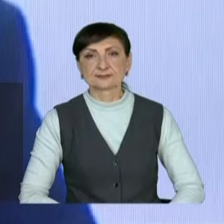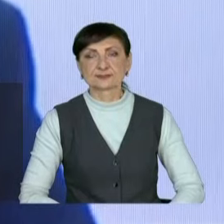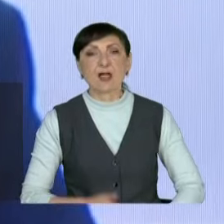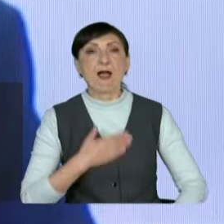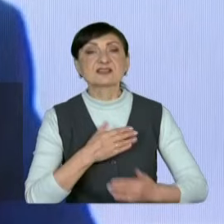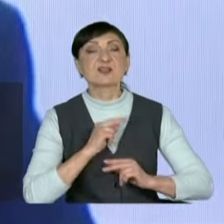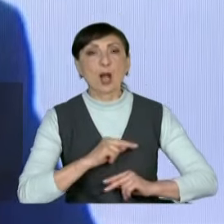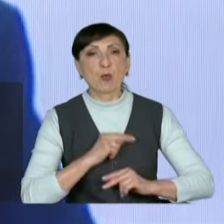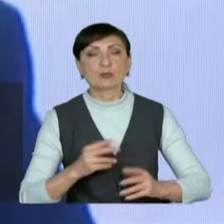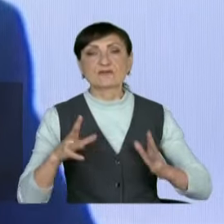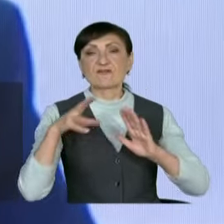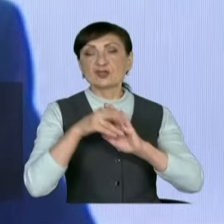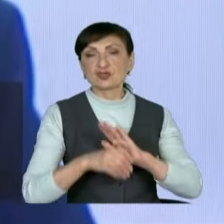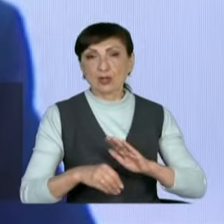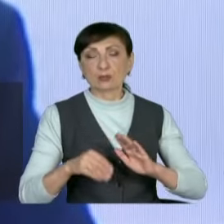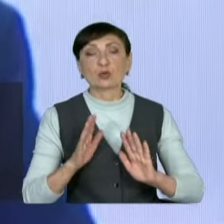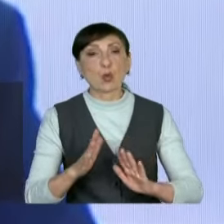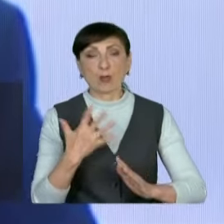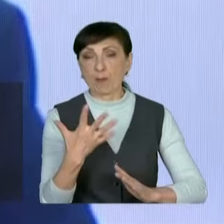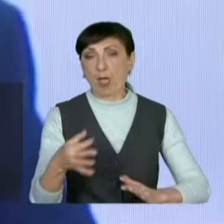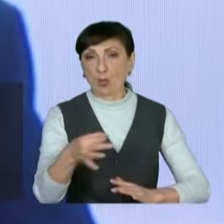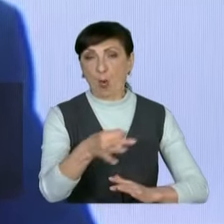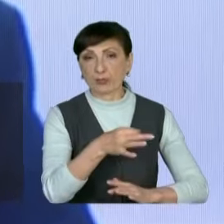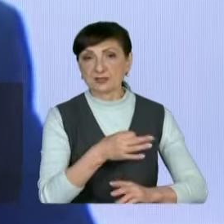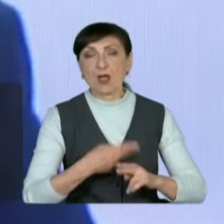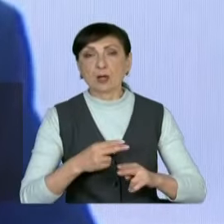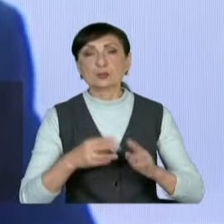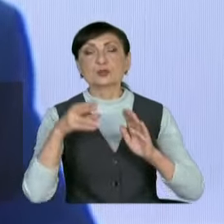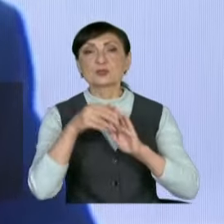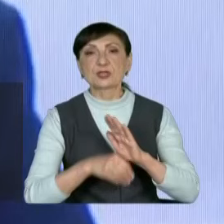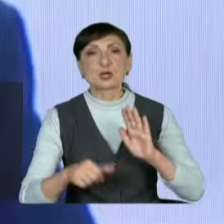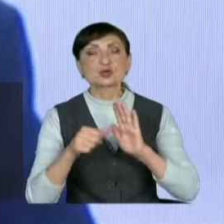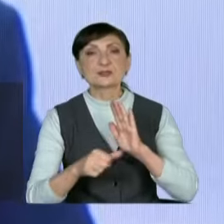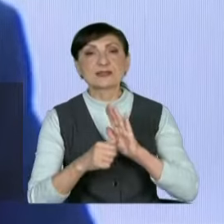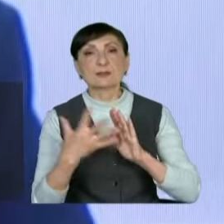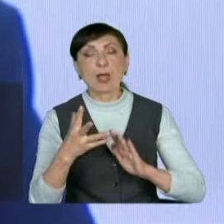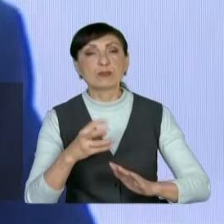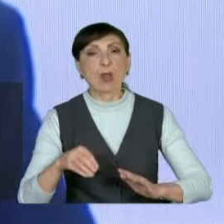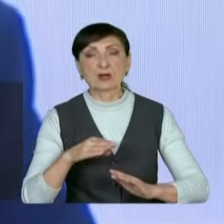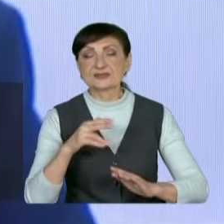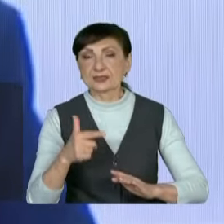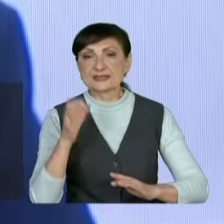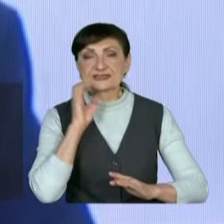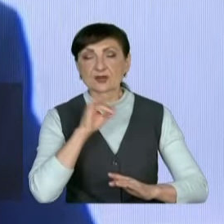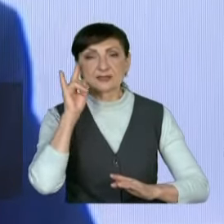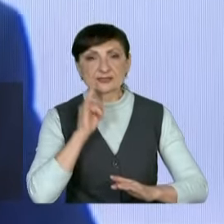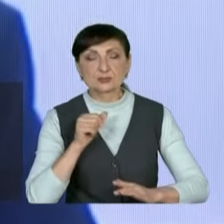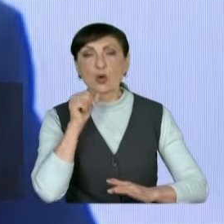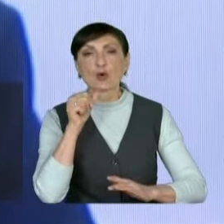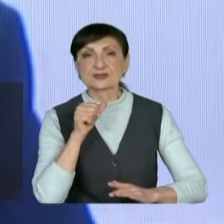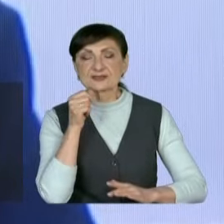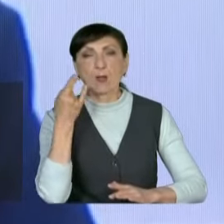Активную работу по вовлечению СПК проводят только 5 областей, которые предусмотрели 65 миллиардов тенге. Североказахстанская,